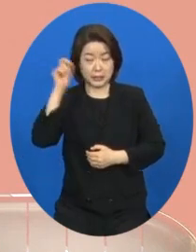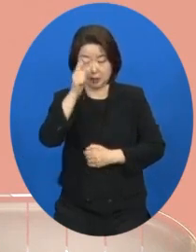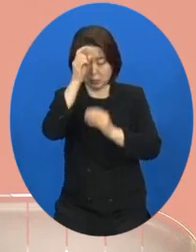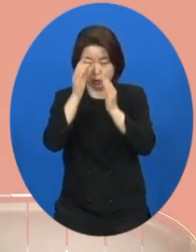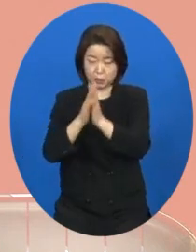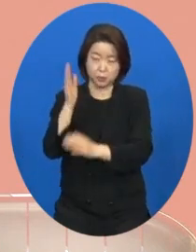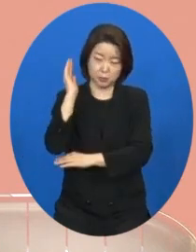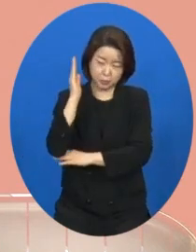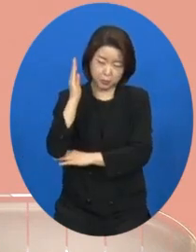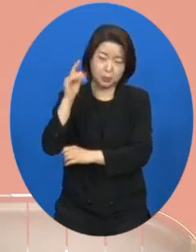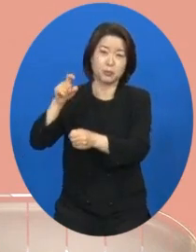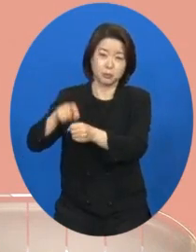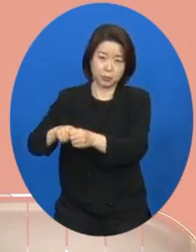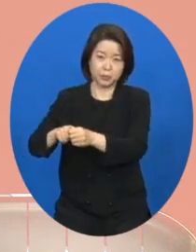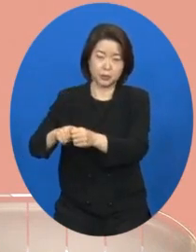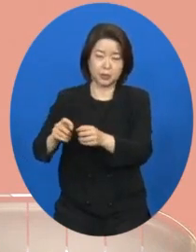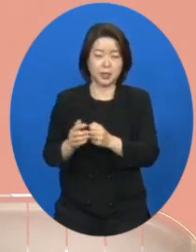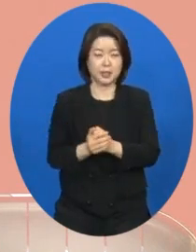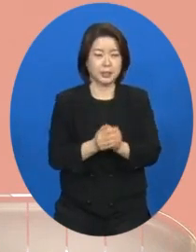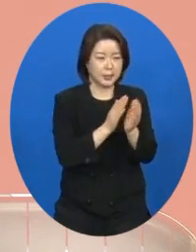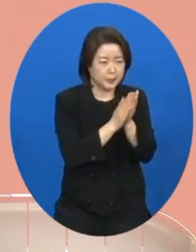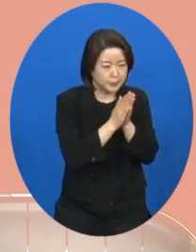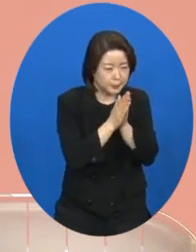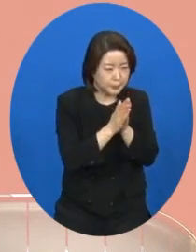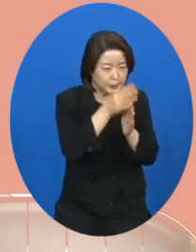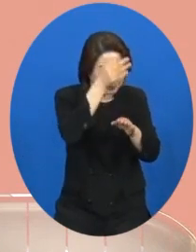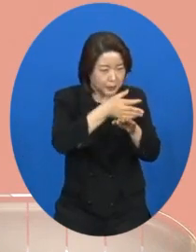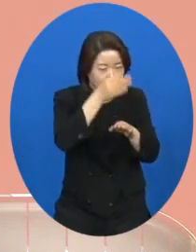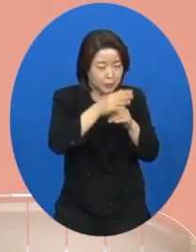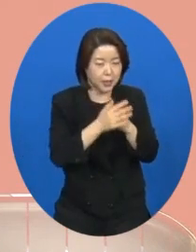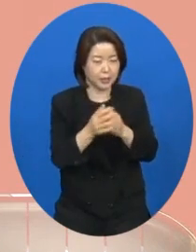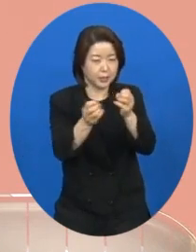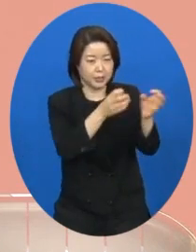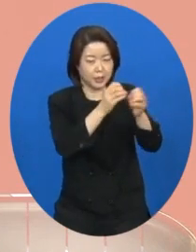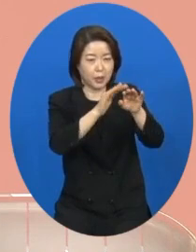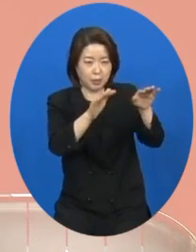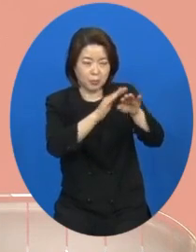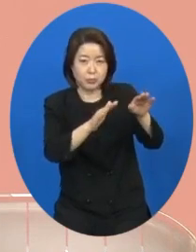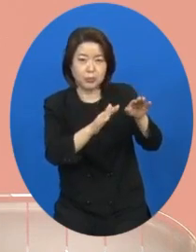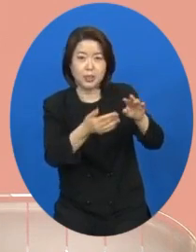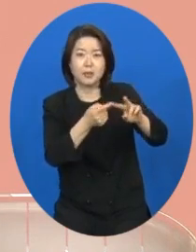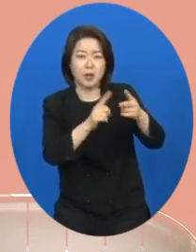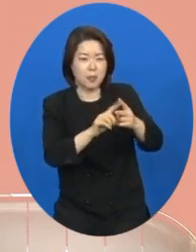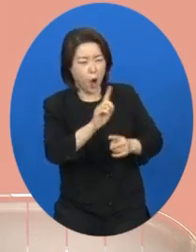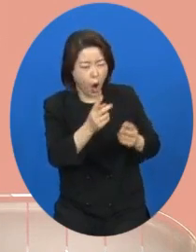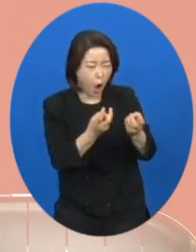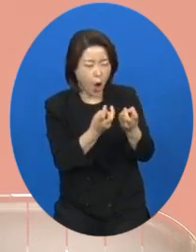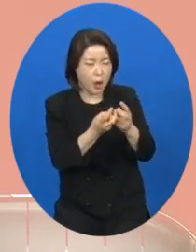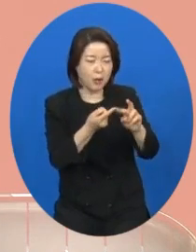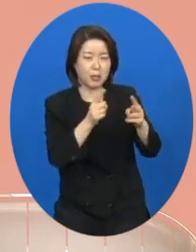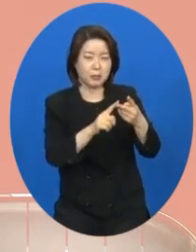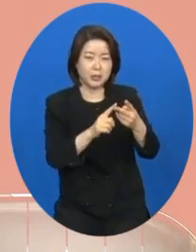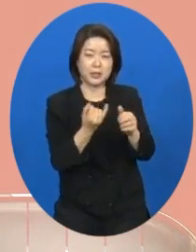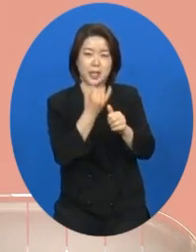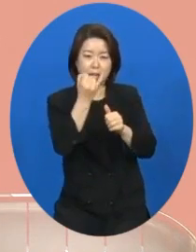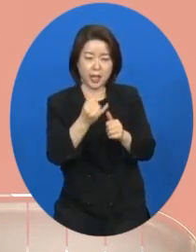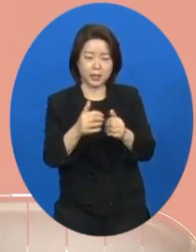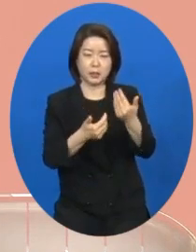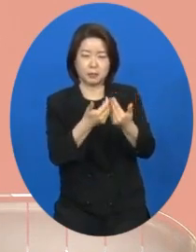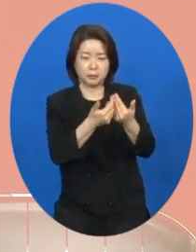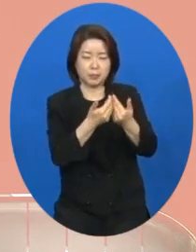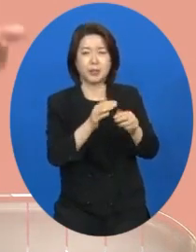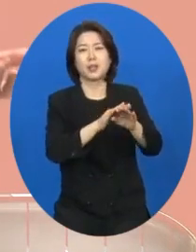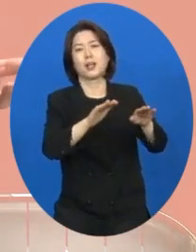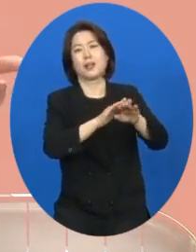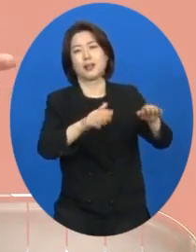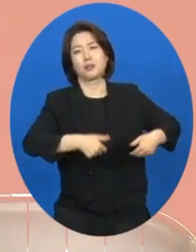되니 제가 뭐 싹싹 빌든지 뭐 대화를 통해서 풀든지 하여튼 아내와 불편한 관계를 풀어야